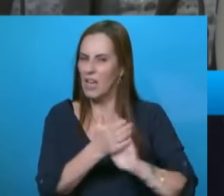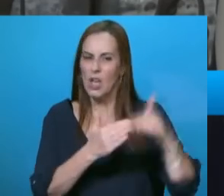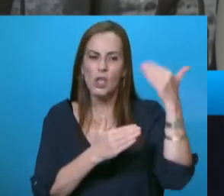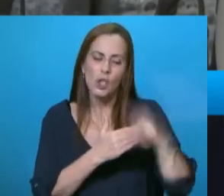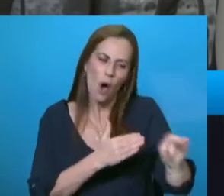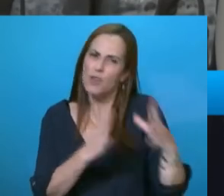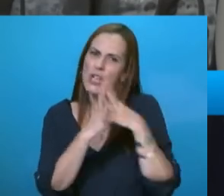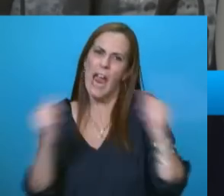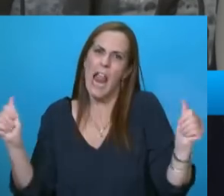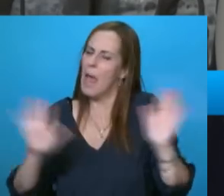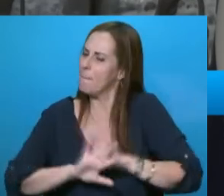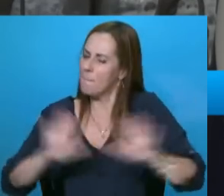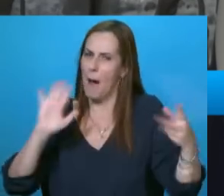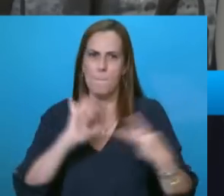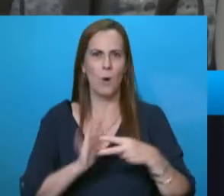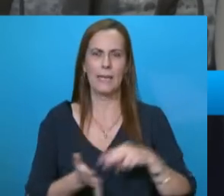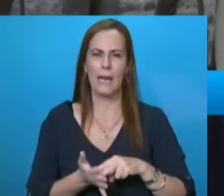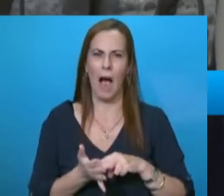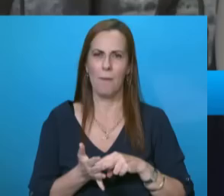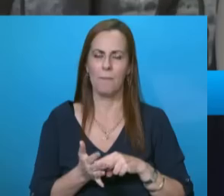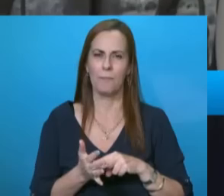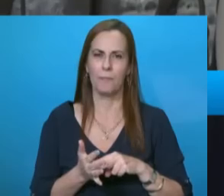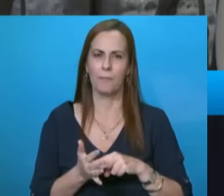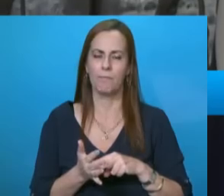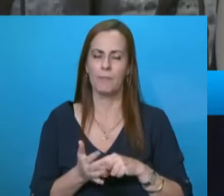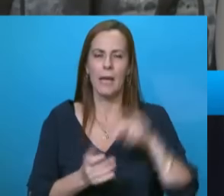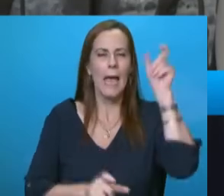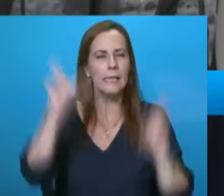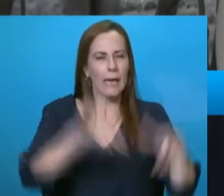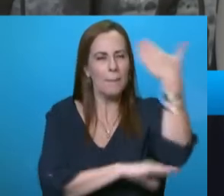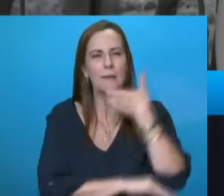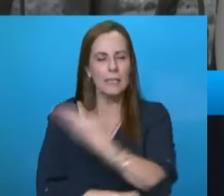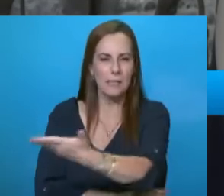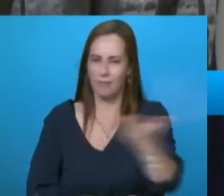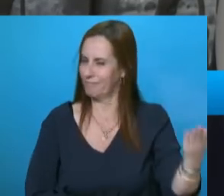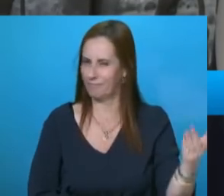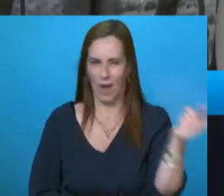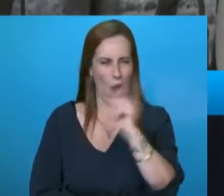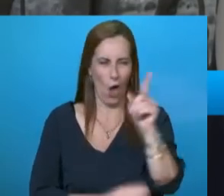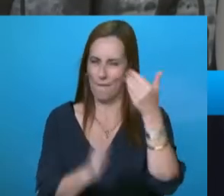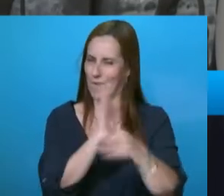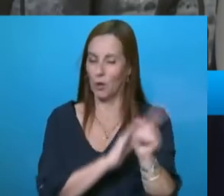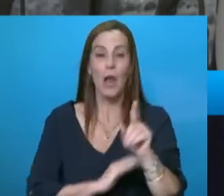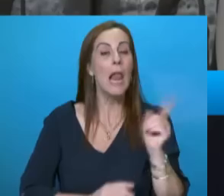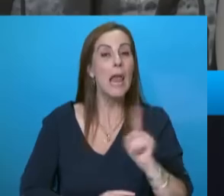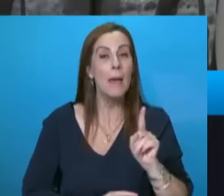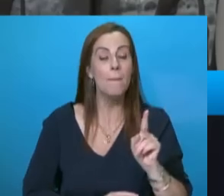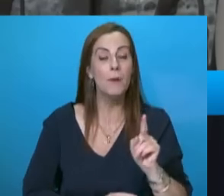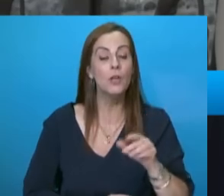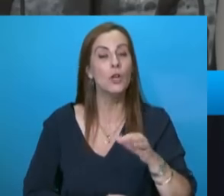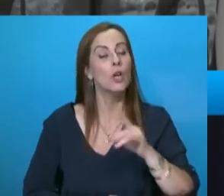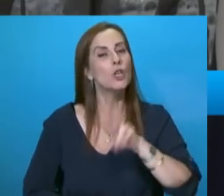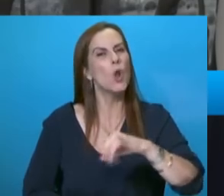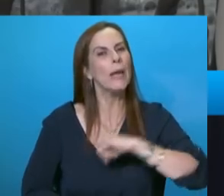להיעלם ולהיכחד מהמפה הפוליטית. אזרחי ישראל לא יסלחו למי שיעדיף את ענייניו